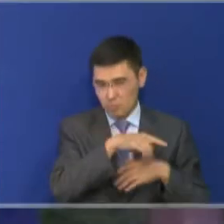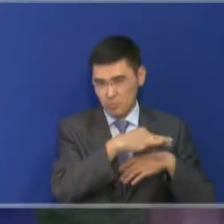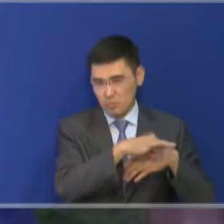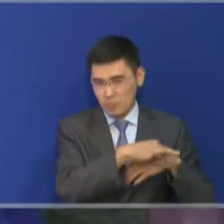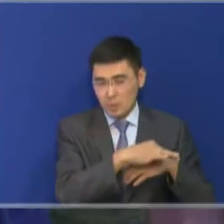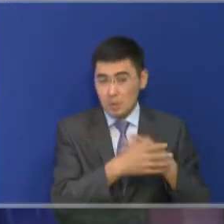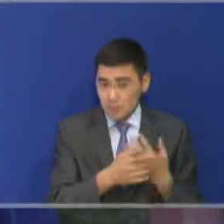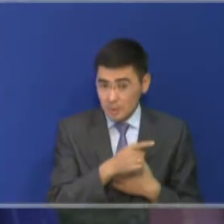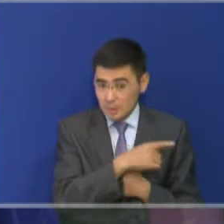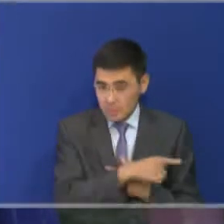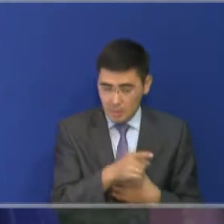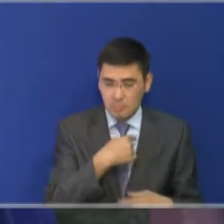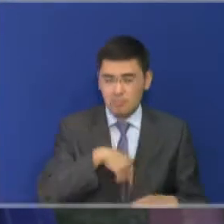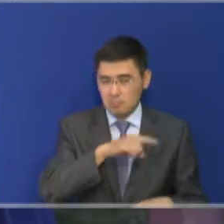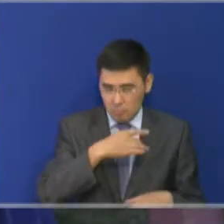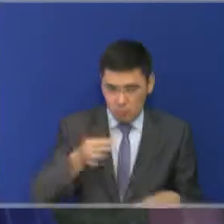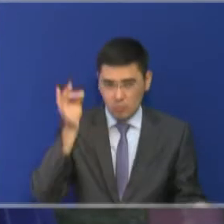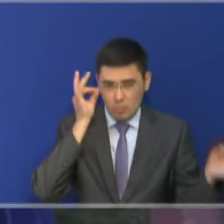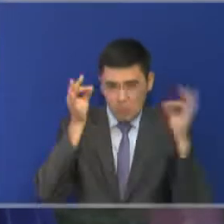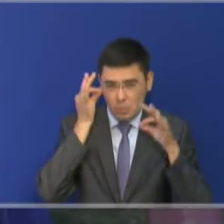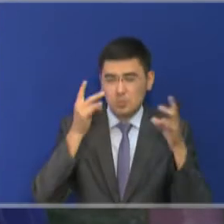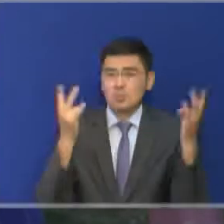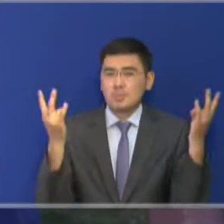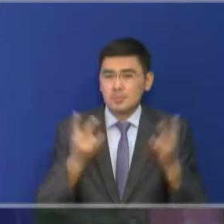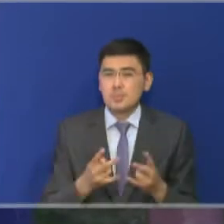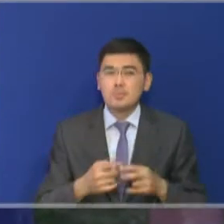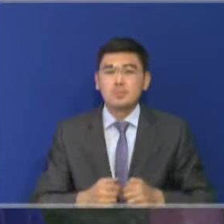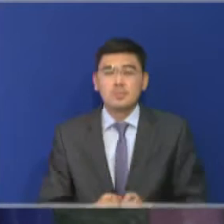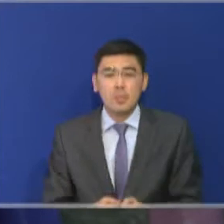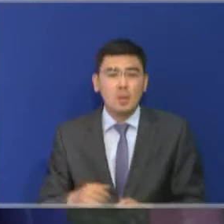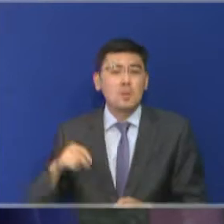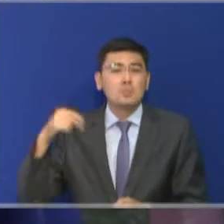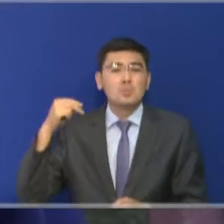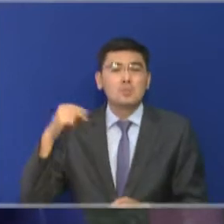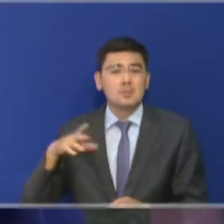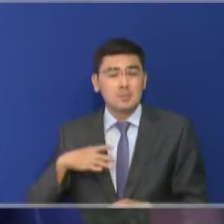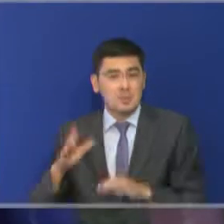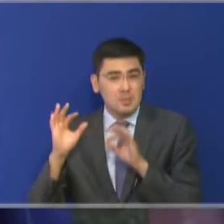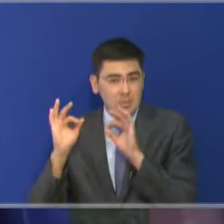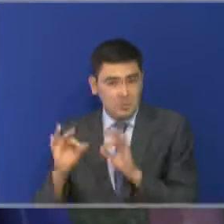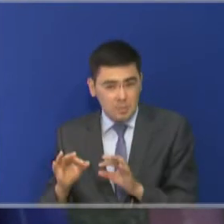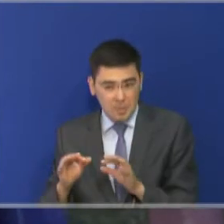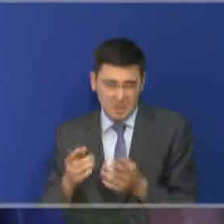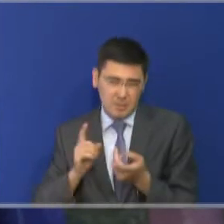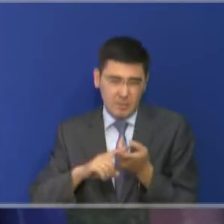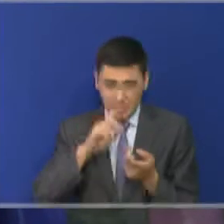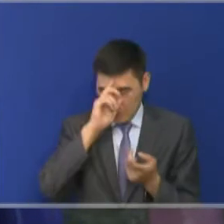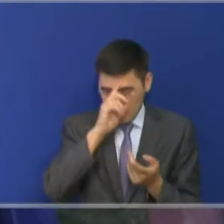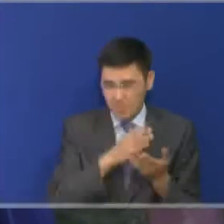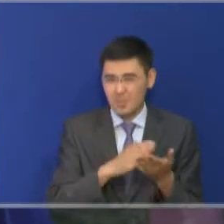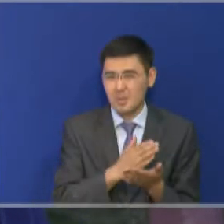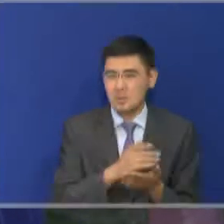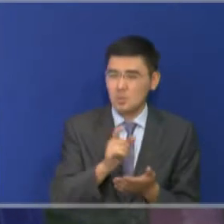президент. Қасым Жомарт Кемел Тоқаевтың көтеріп жатқан мәселесі бүгінгі саяси құрбандарға қатысқан